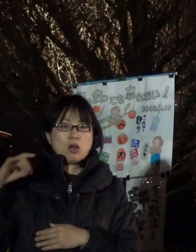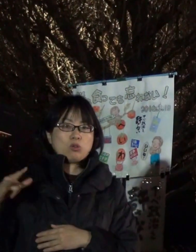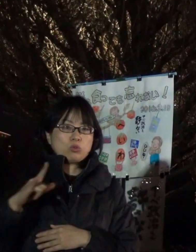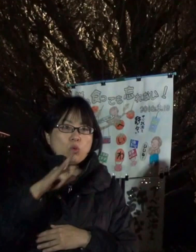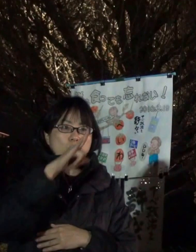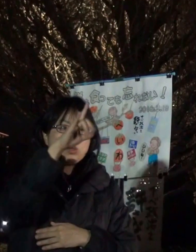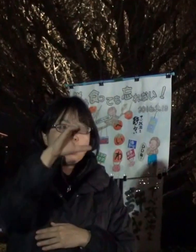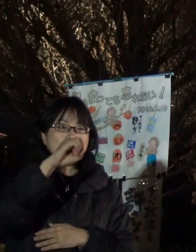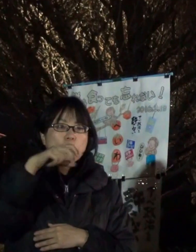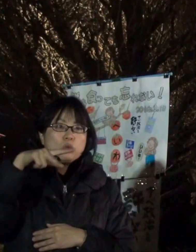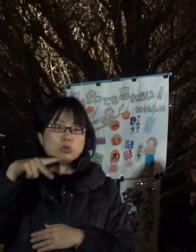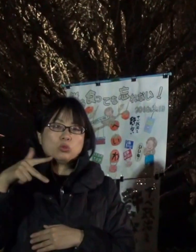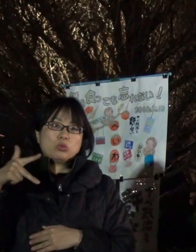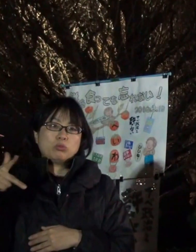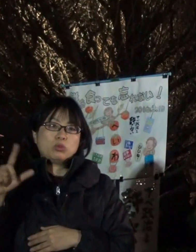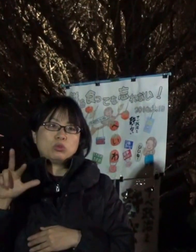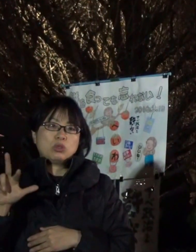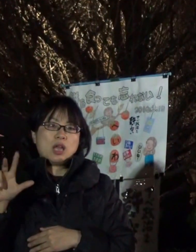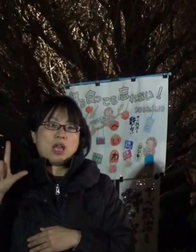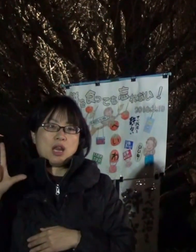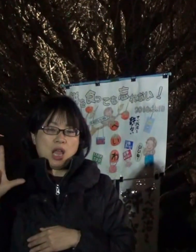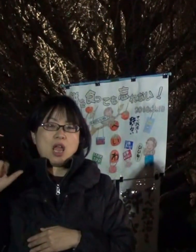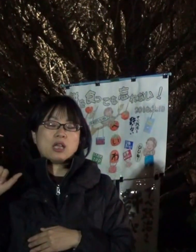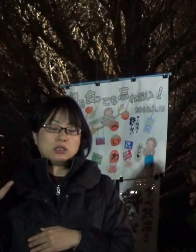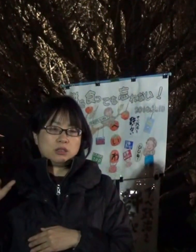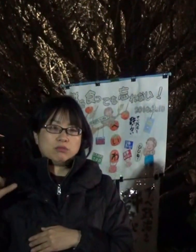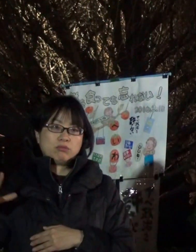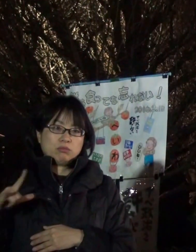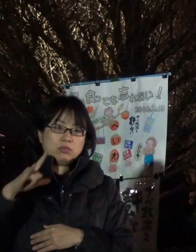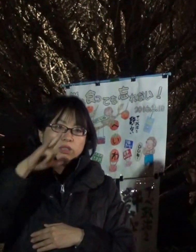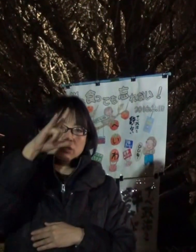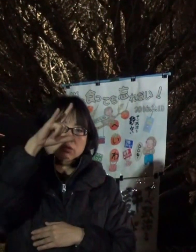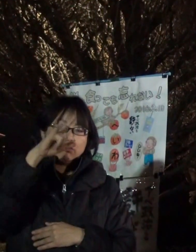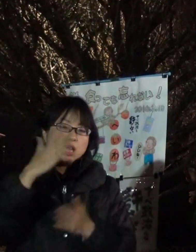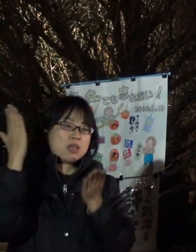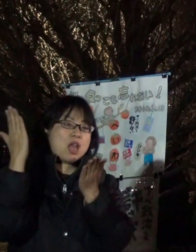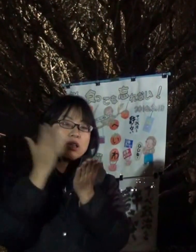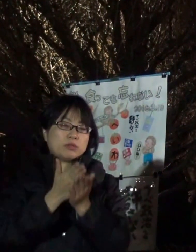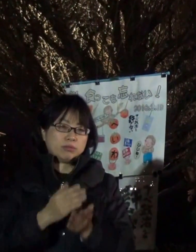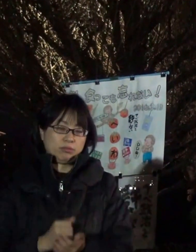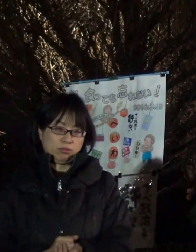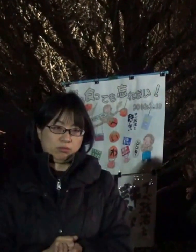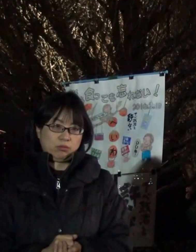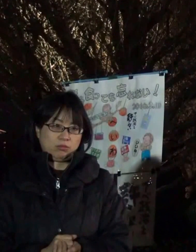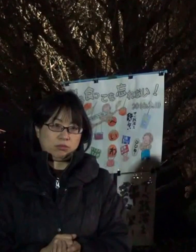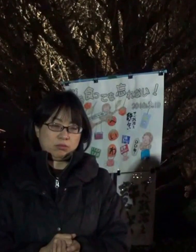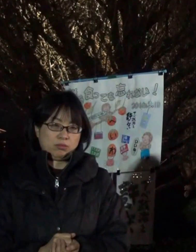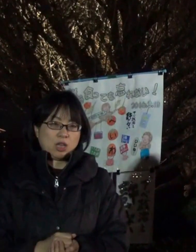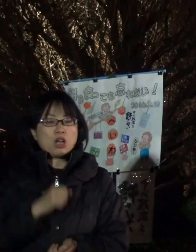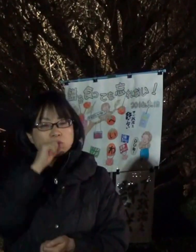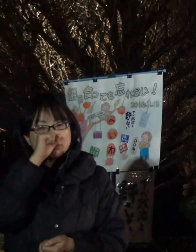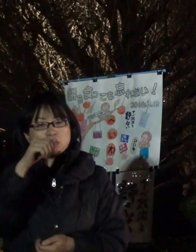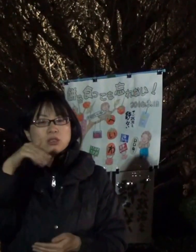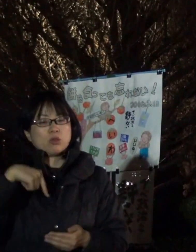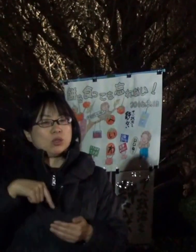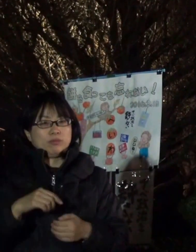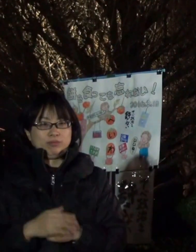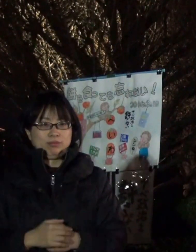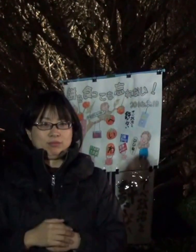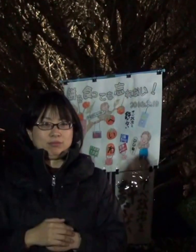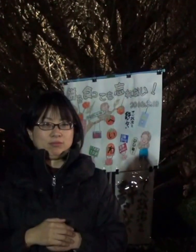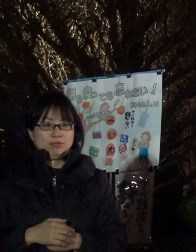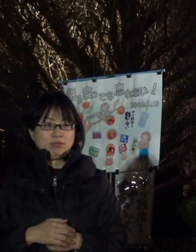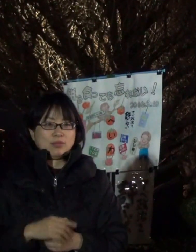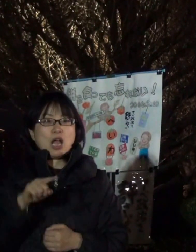飛行停止。なんと素晴らしいことじゃありませんか。丸山議員がこれを考えて